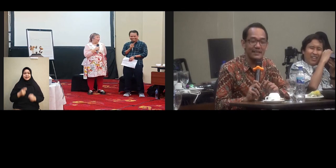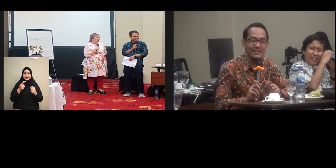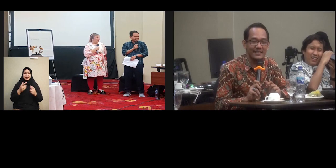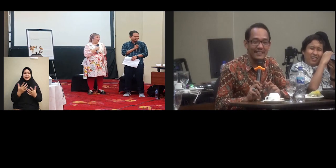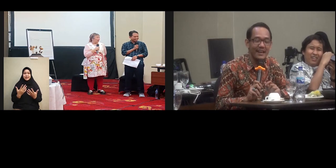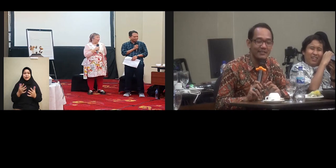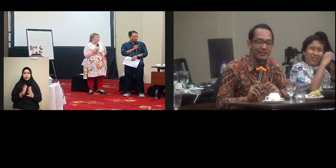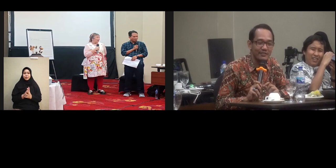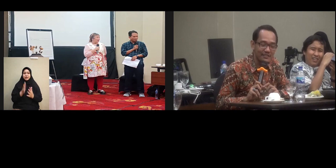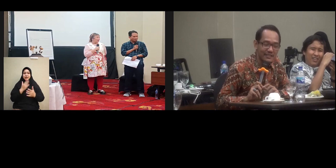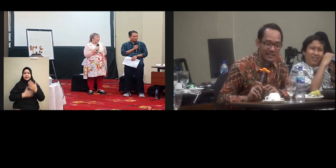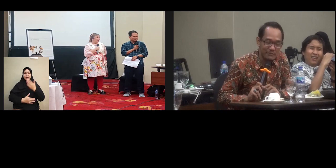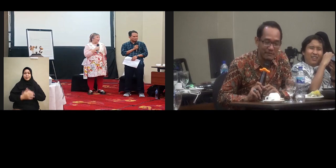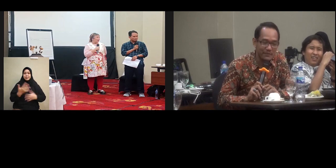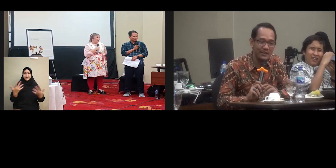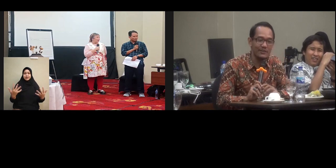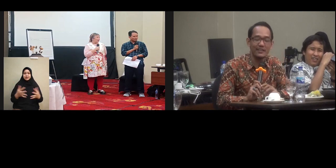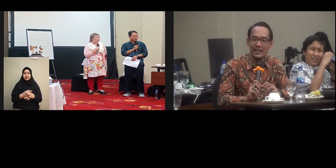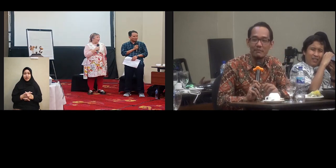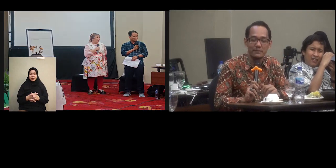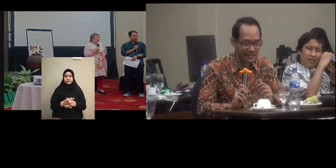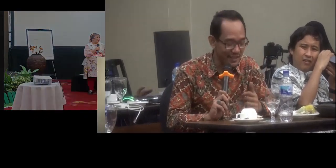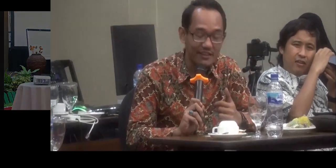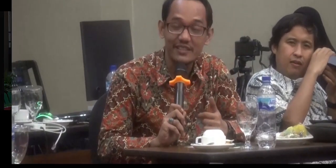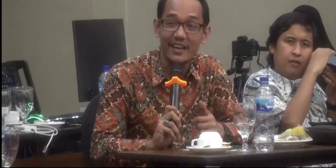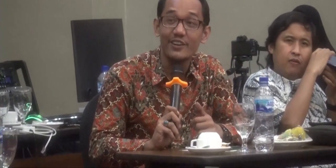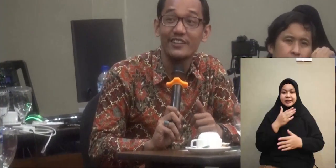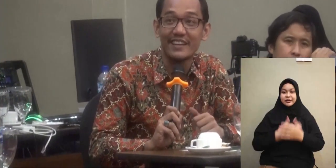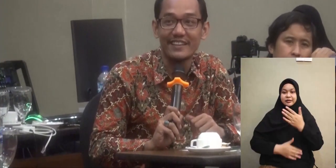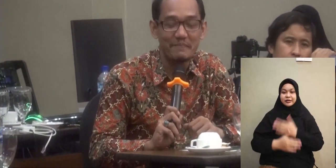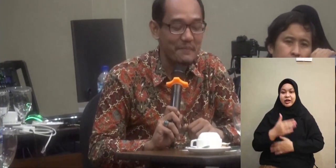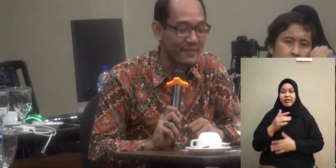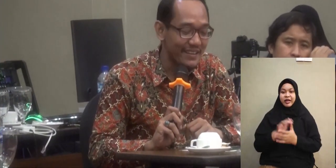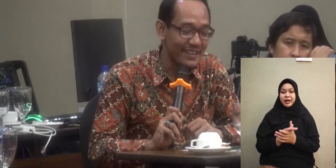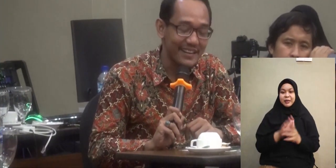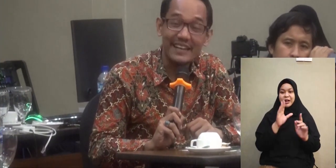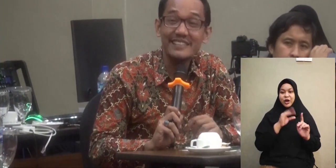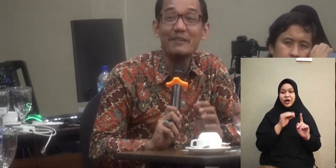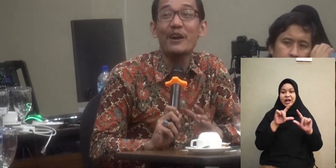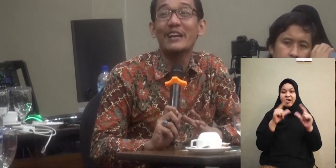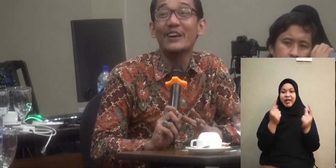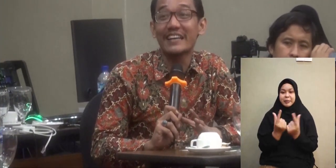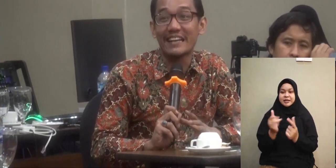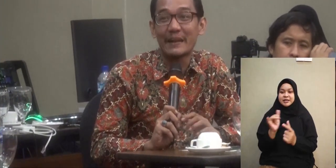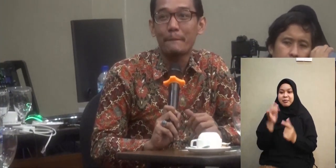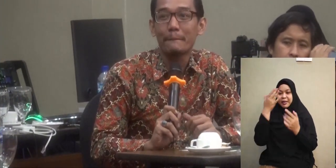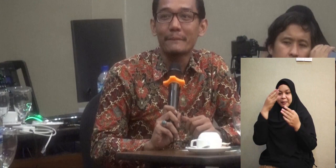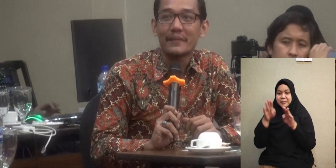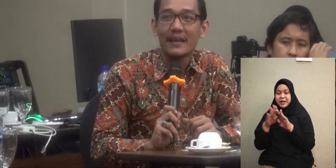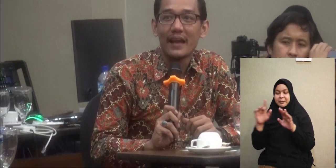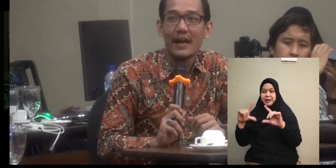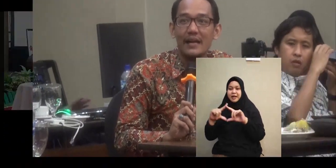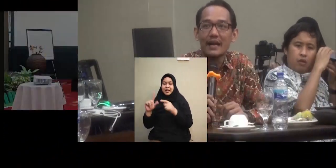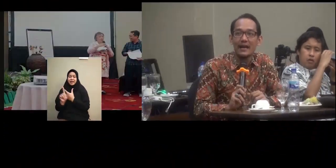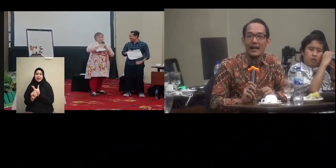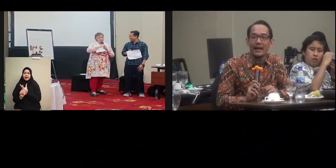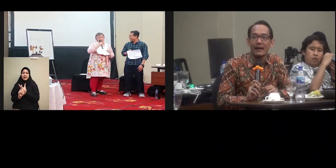disability atau difabel layer Club Jadi saya harus kayak lawyer karena saya bukan layer